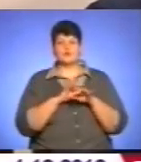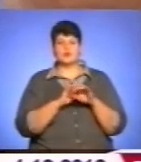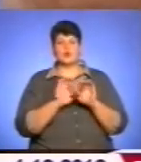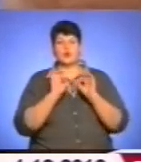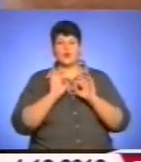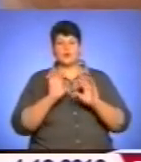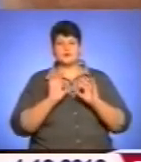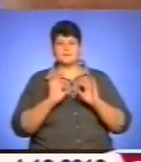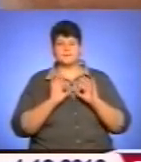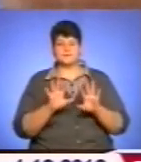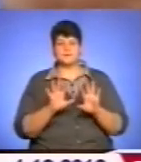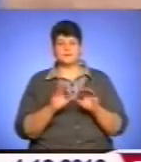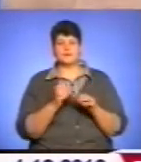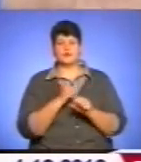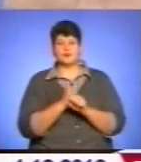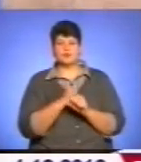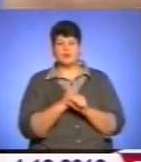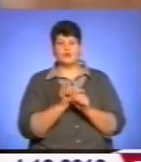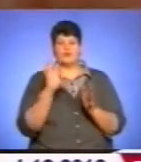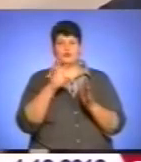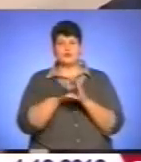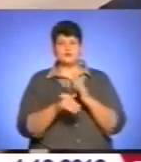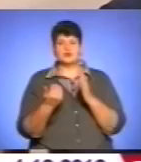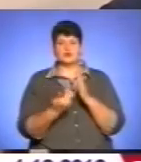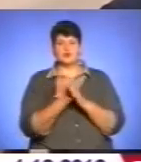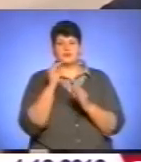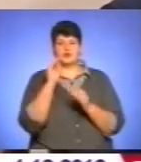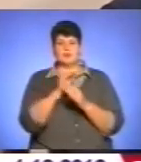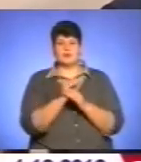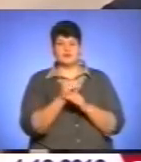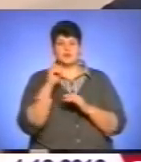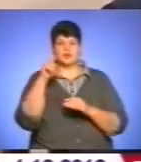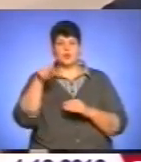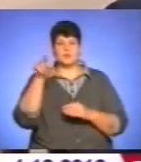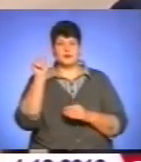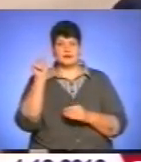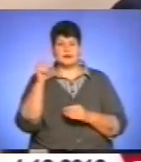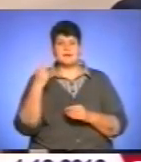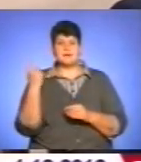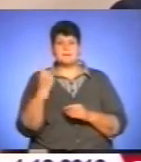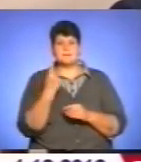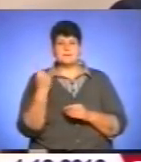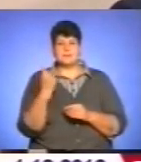у районах щодо впровадження додаткових номерів. Перше навчання,